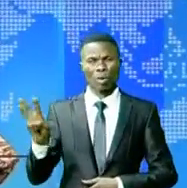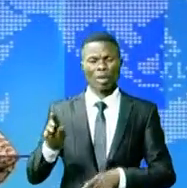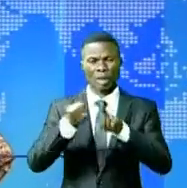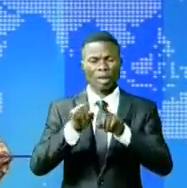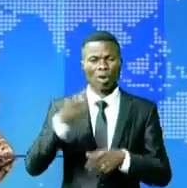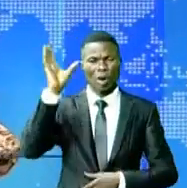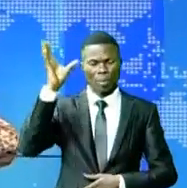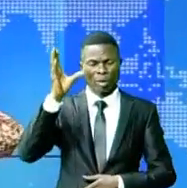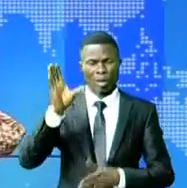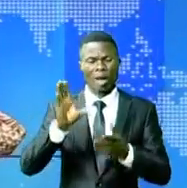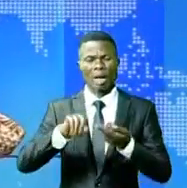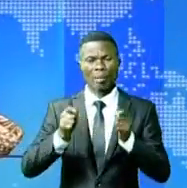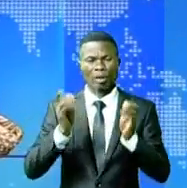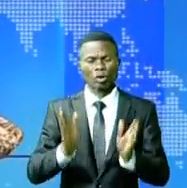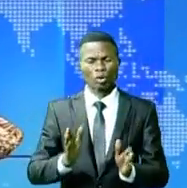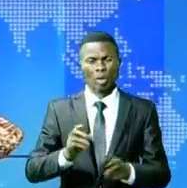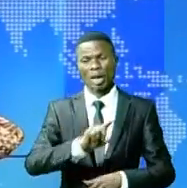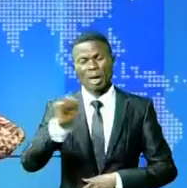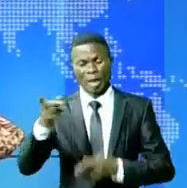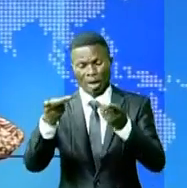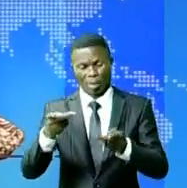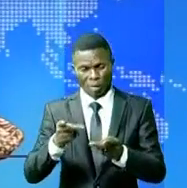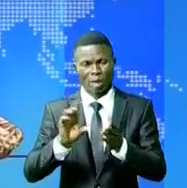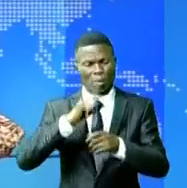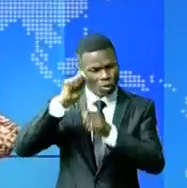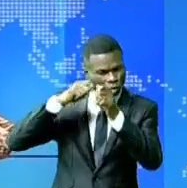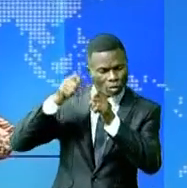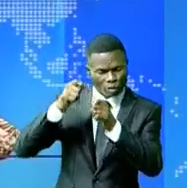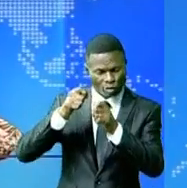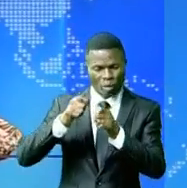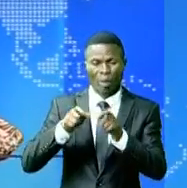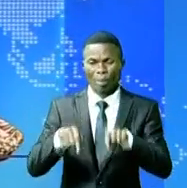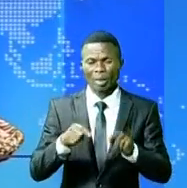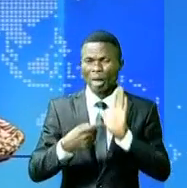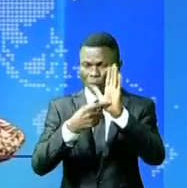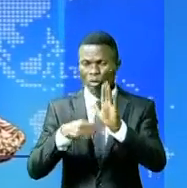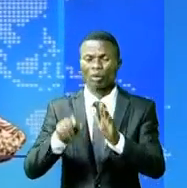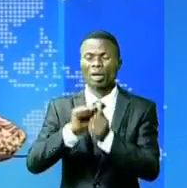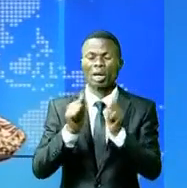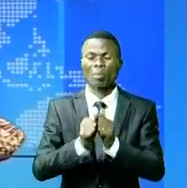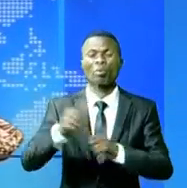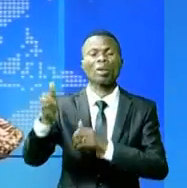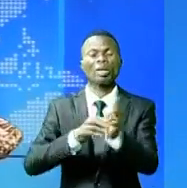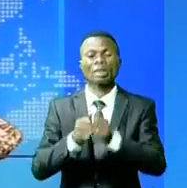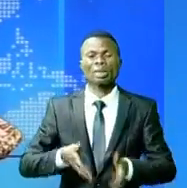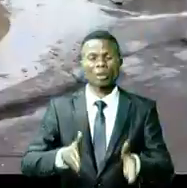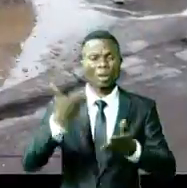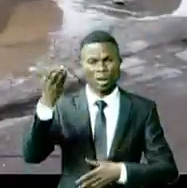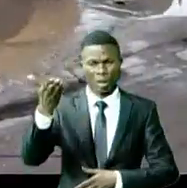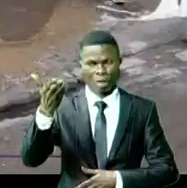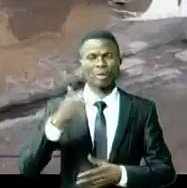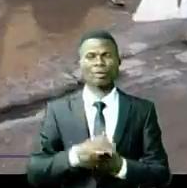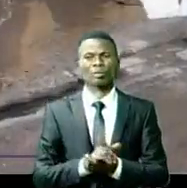Makala. Nos reporters Iverson Kabwaba Oscar Mbal sont allés faire le constat après le cri d'alarme de la population.